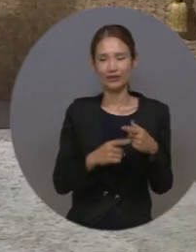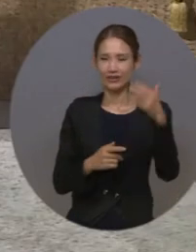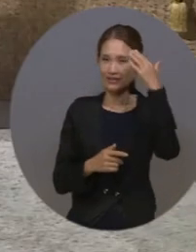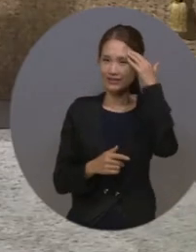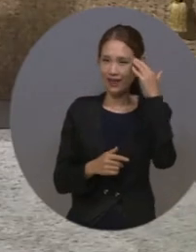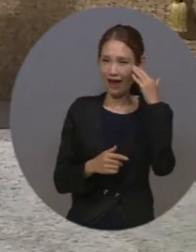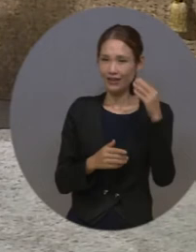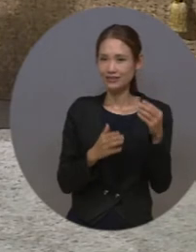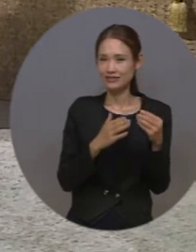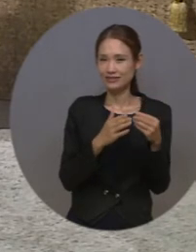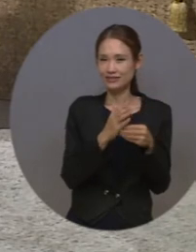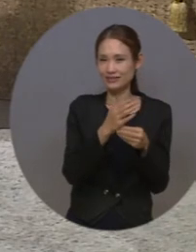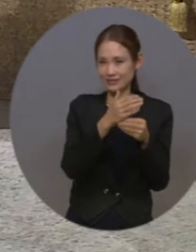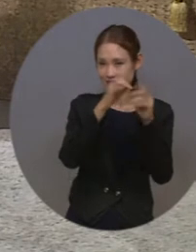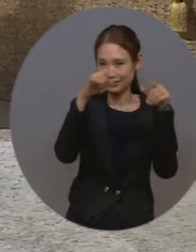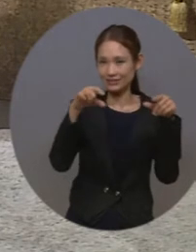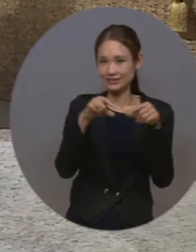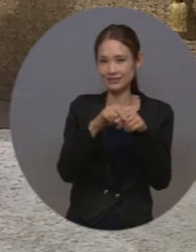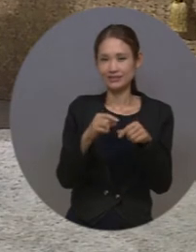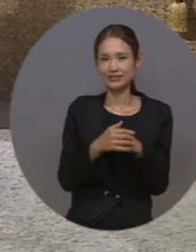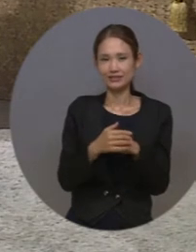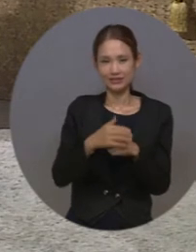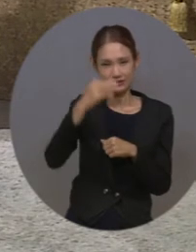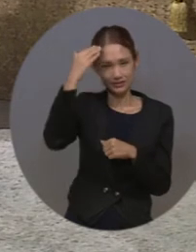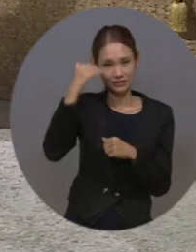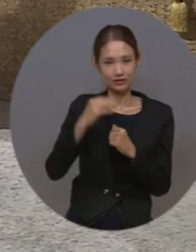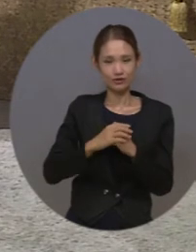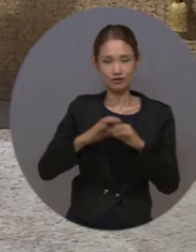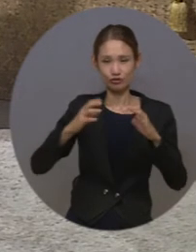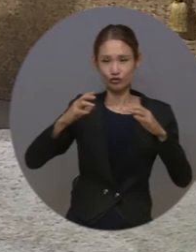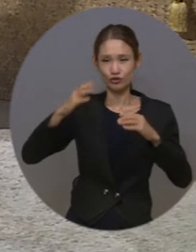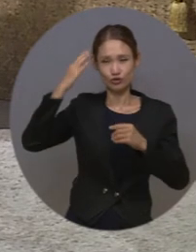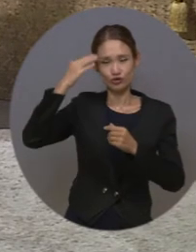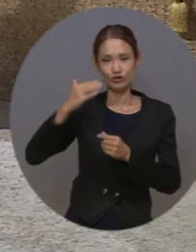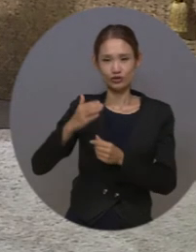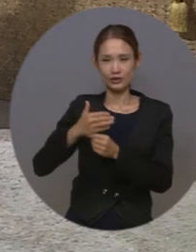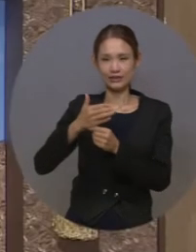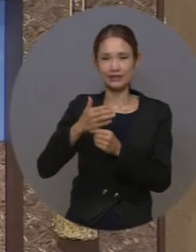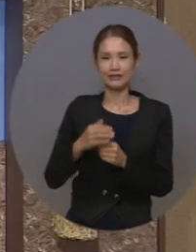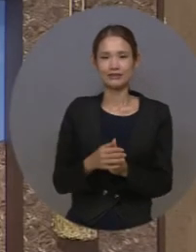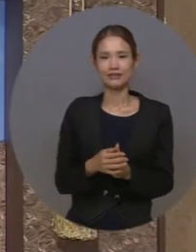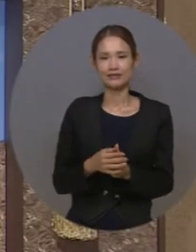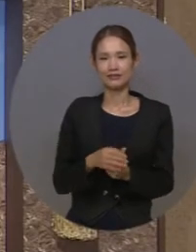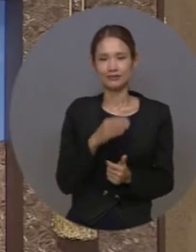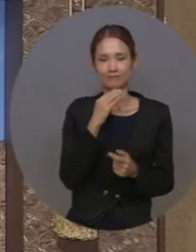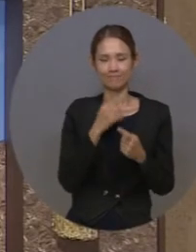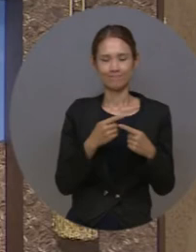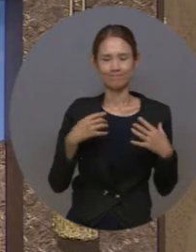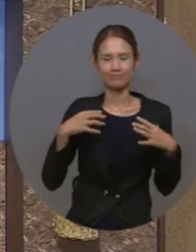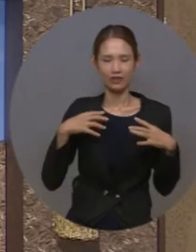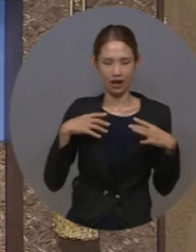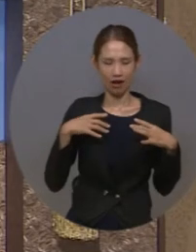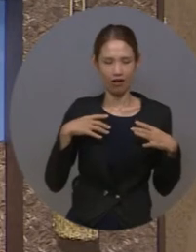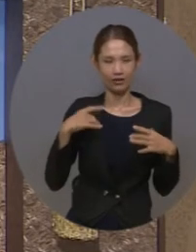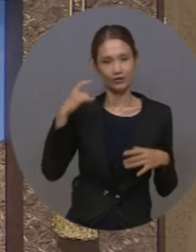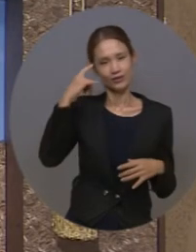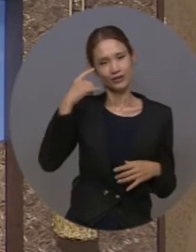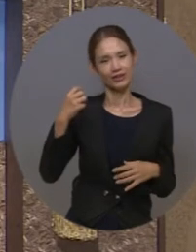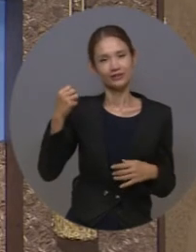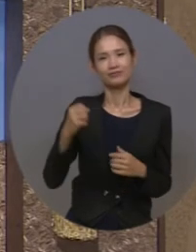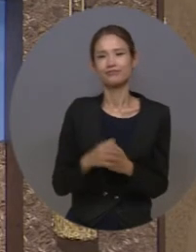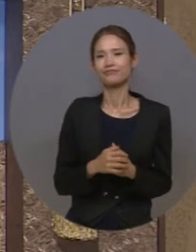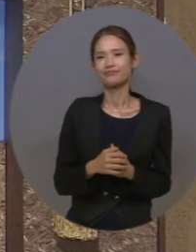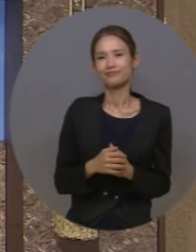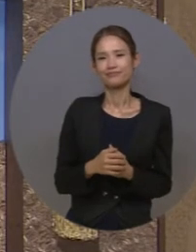거죠. 태극기는 뭐 우리나라의 하나의 국기로서 그쵸. 당연히 자랑스러운 거라고 저는 생각이